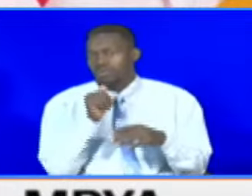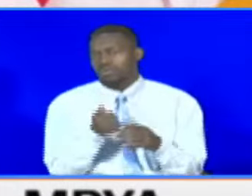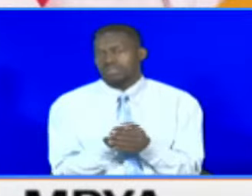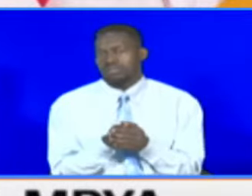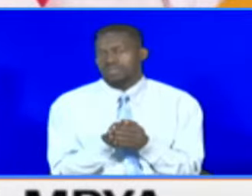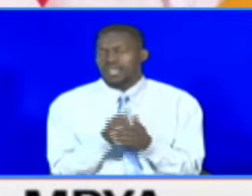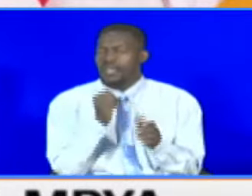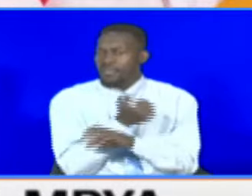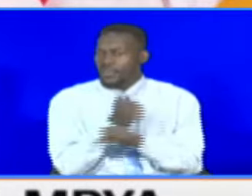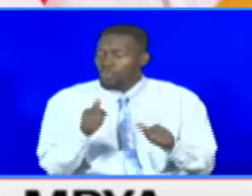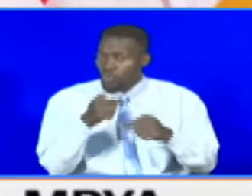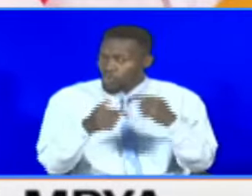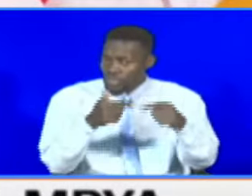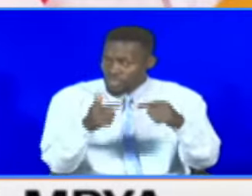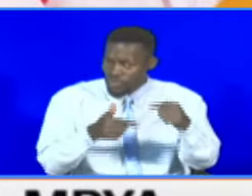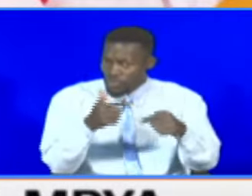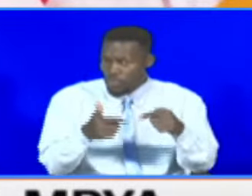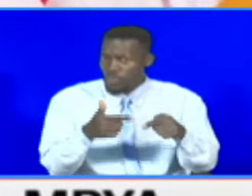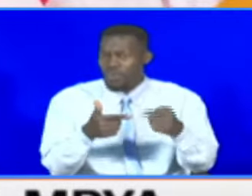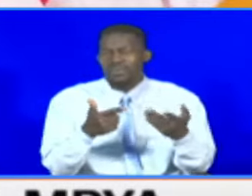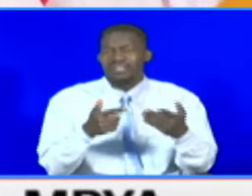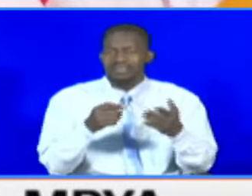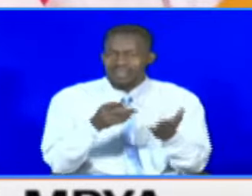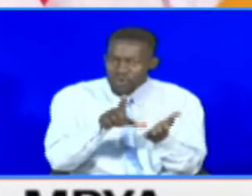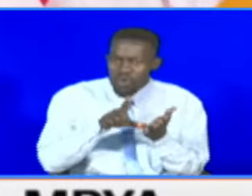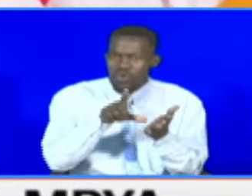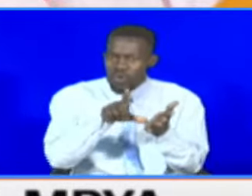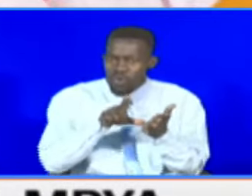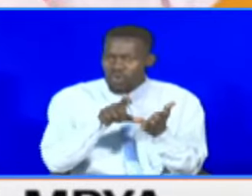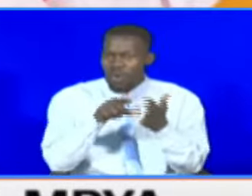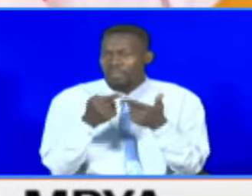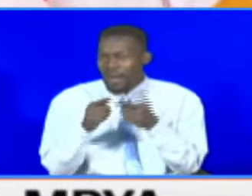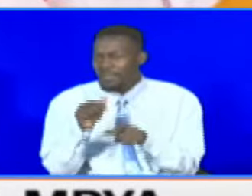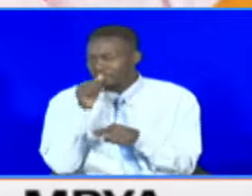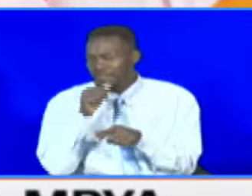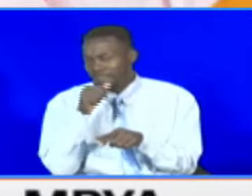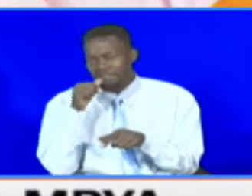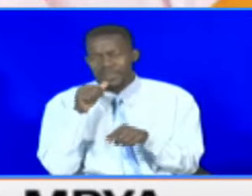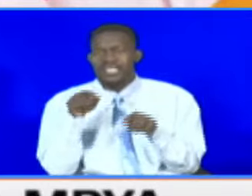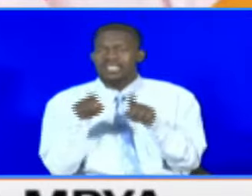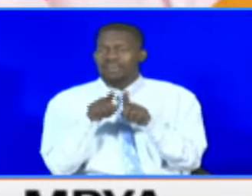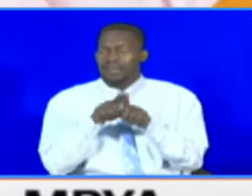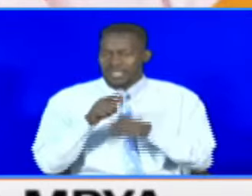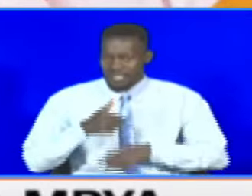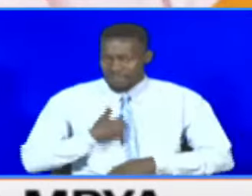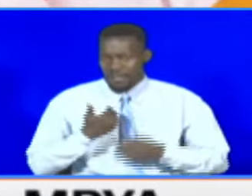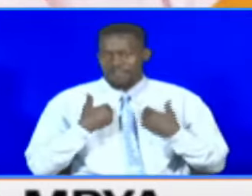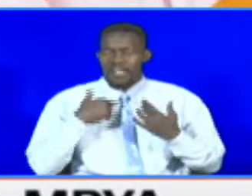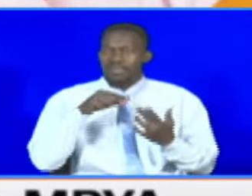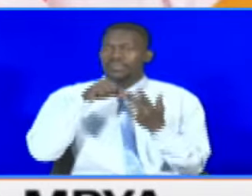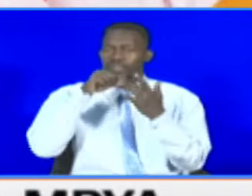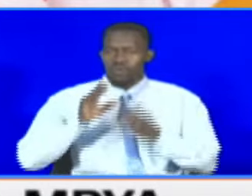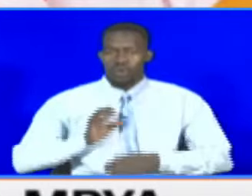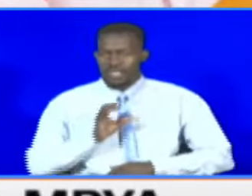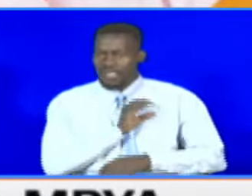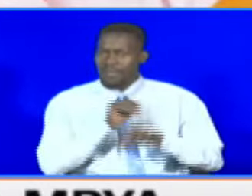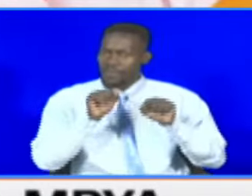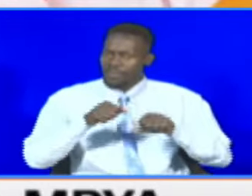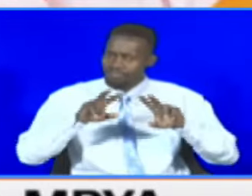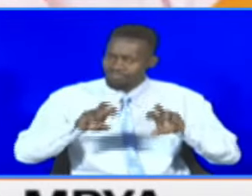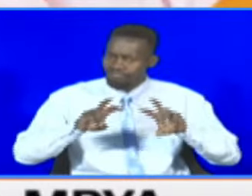kuwa ni inchi ambayo inakopa madeni kiholela. Hata nimeweka jopo maalum ichunguze hii